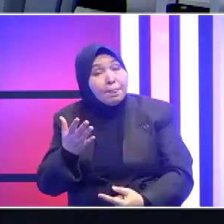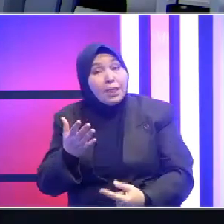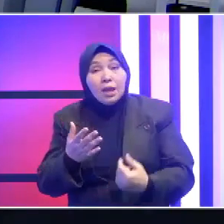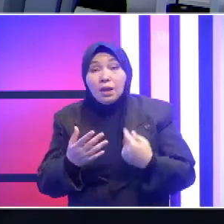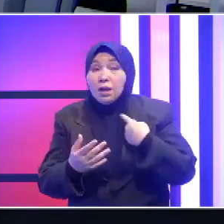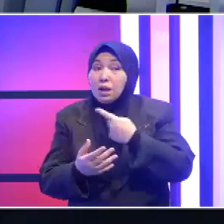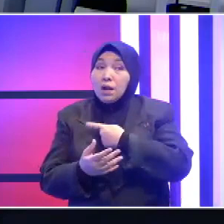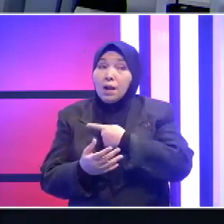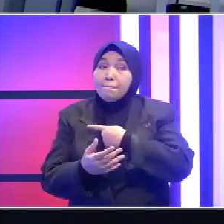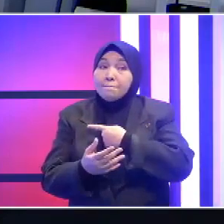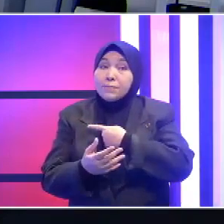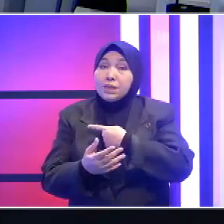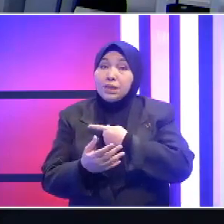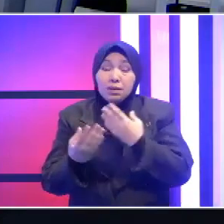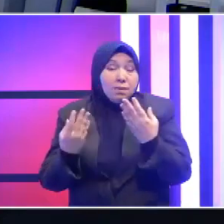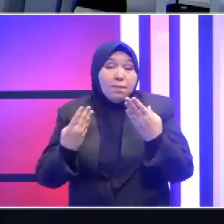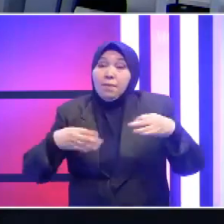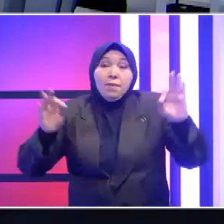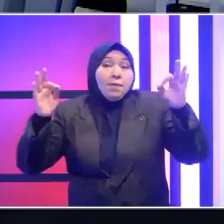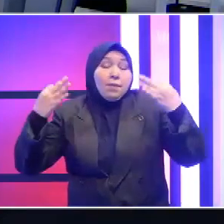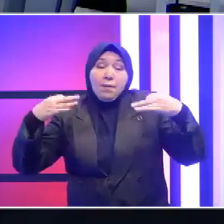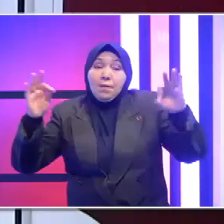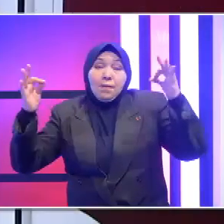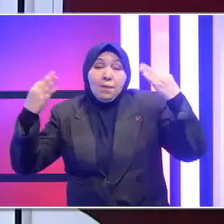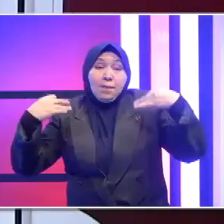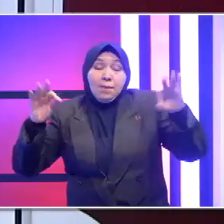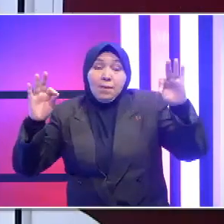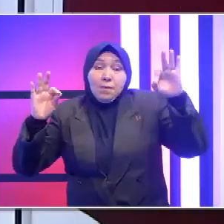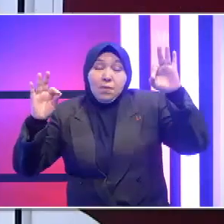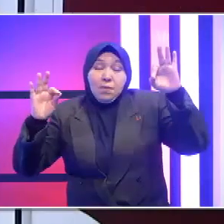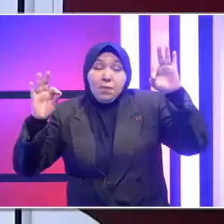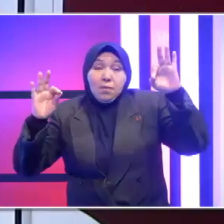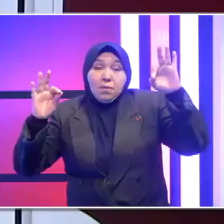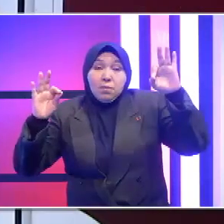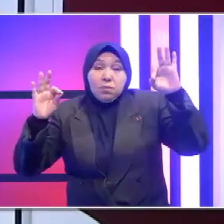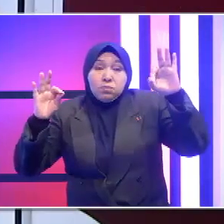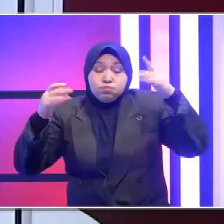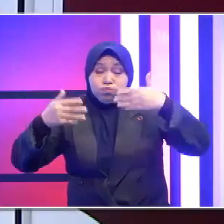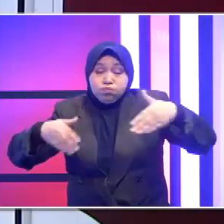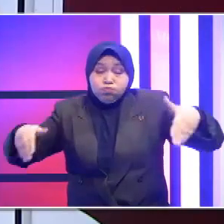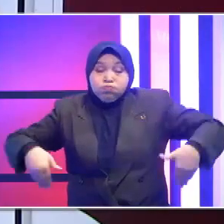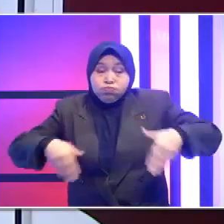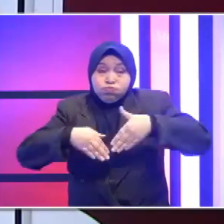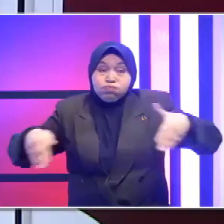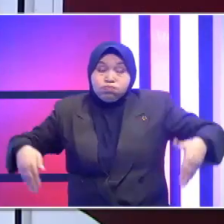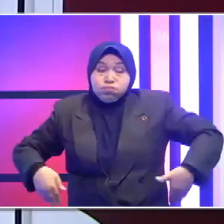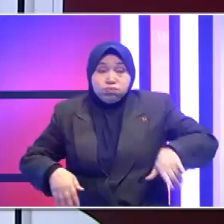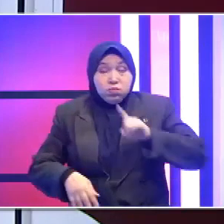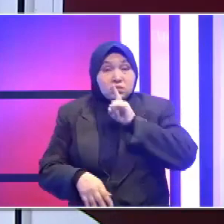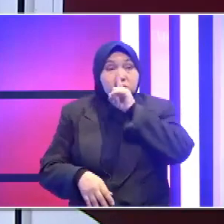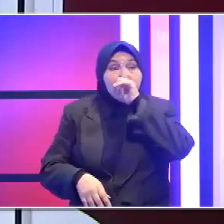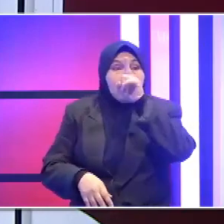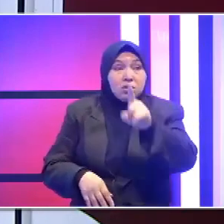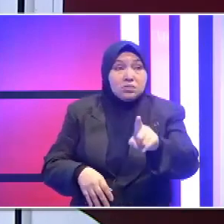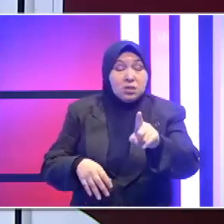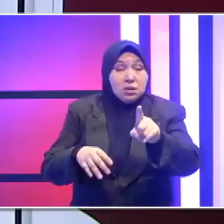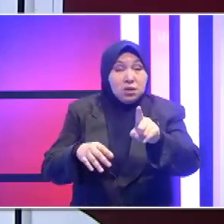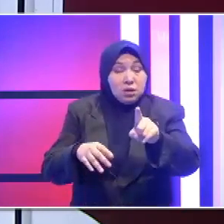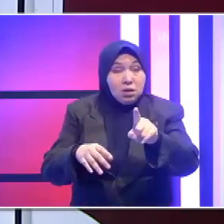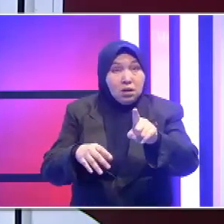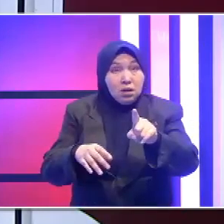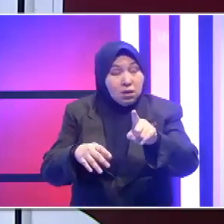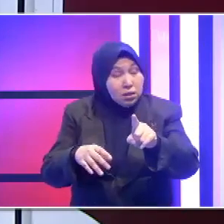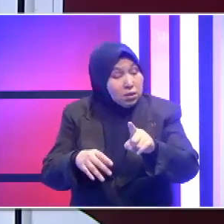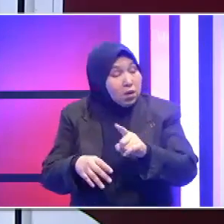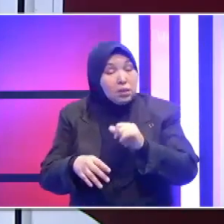kami boro kami berlepas diri dari padaMu kepadamu makan uiyana Yahudi sebenarnya mereka ini tak